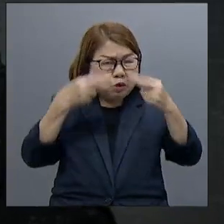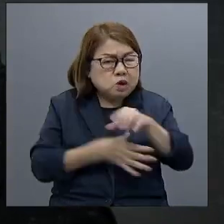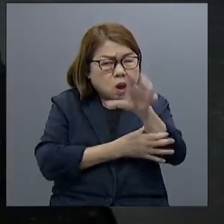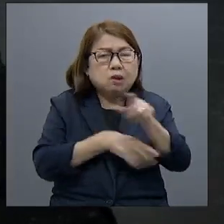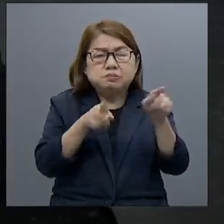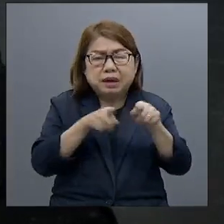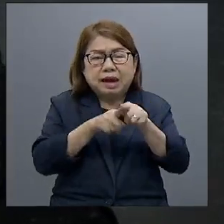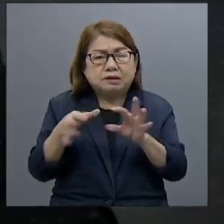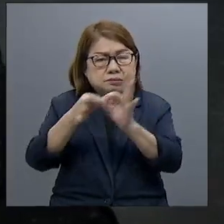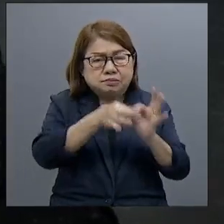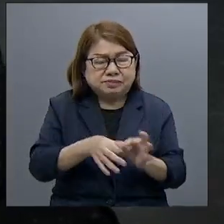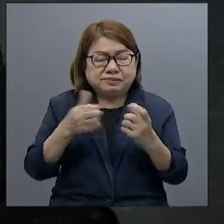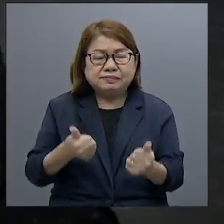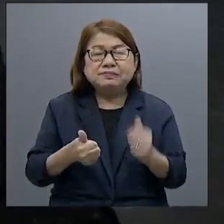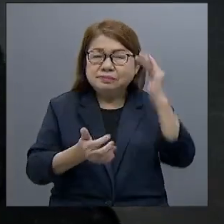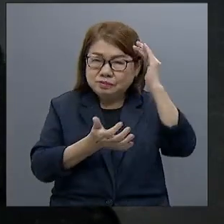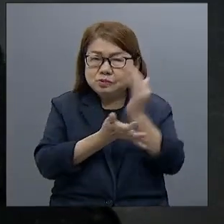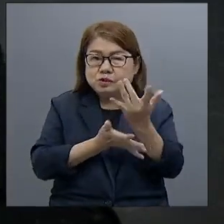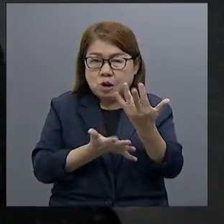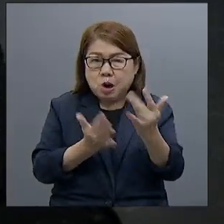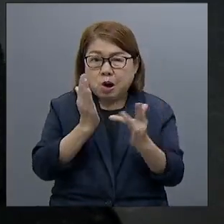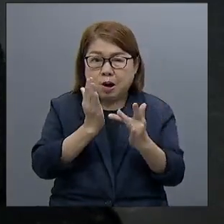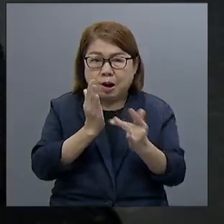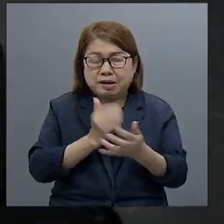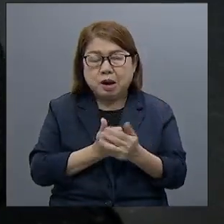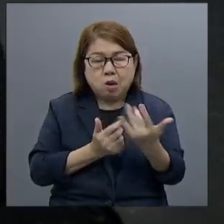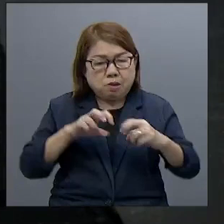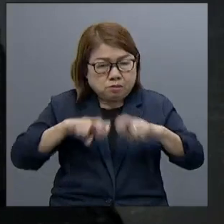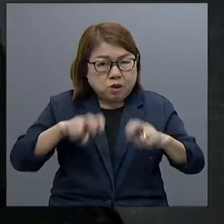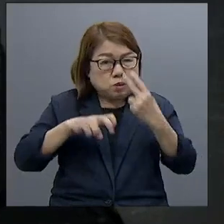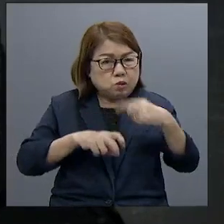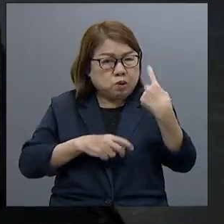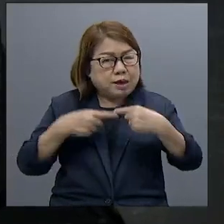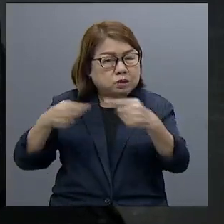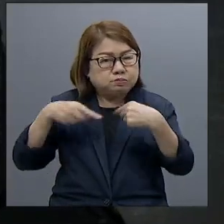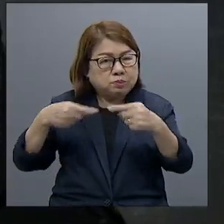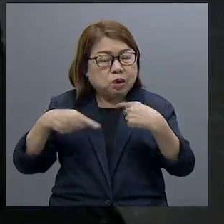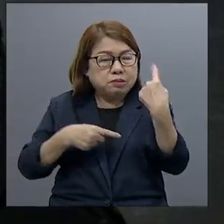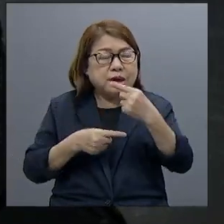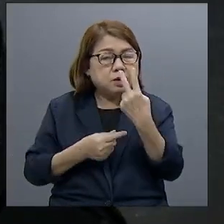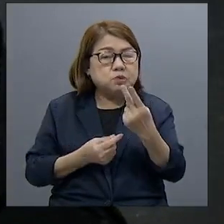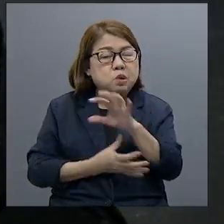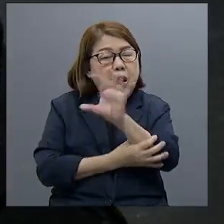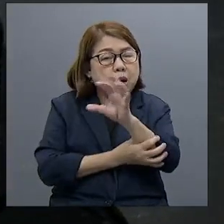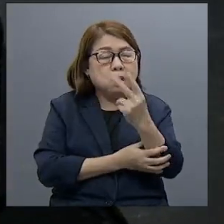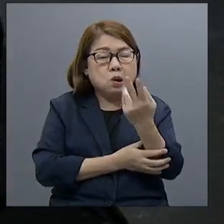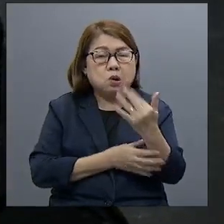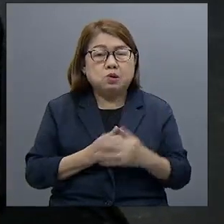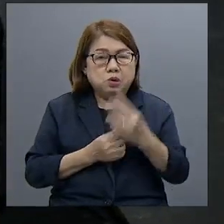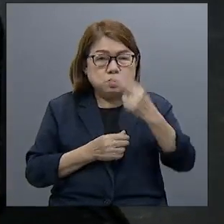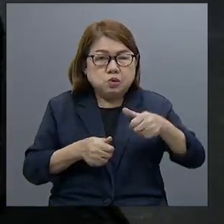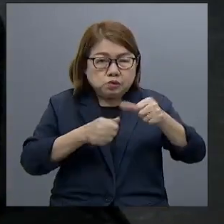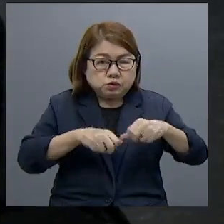ตอนนี้ตำรวจไซเบอร์อยู่ระหว่างขยายผลเร่งติดตามแอดมินเพจที่เป็นผู้ดูแลและหลอกลวงผู้เสียหายโดยตรวจสอบที่อยู่ IP